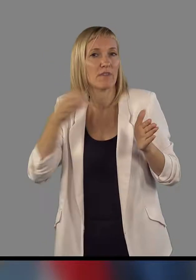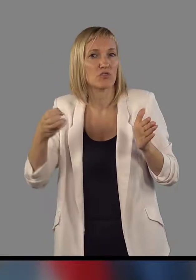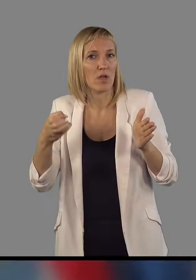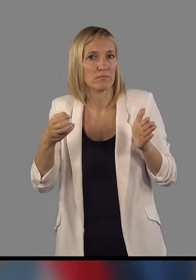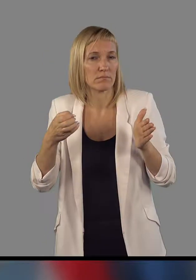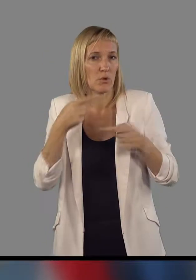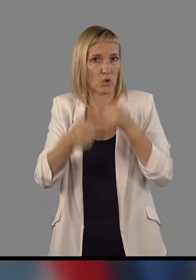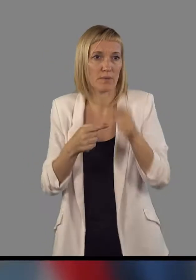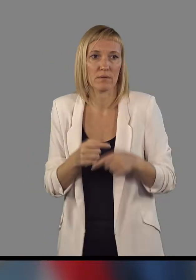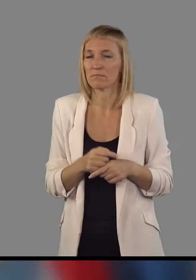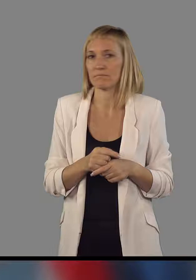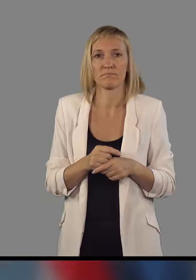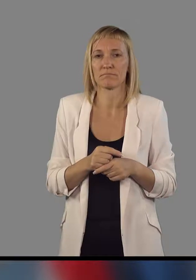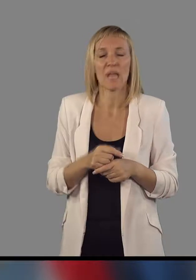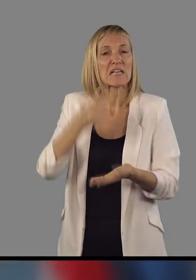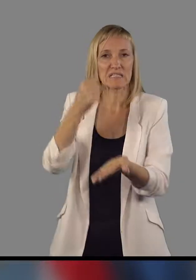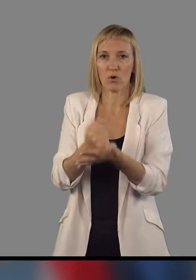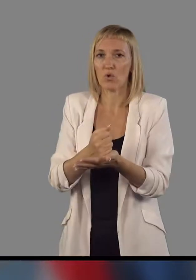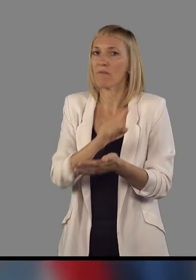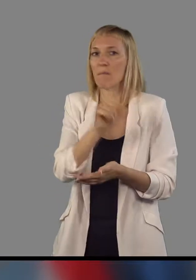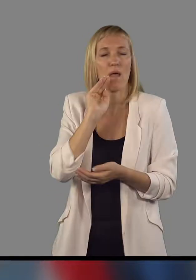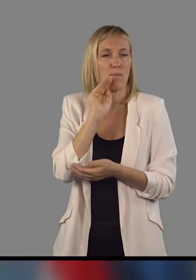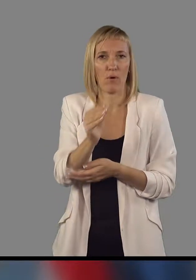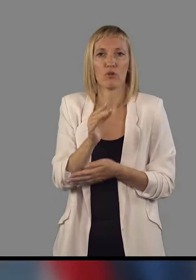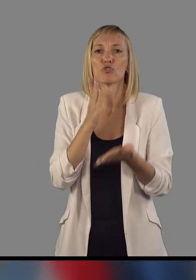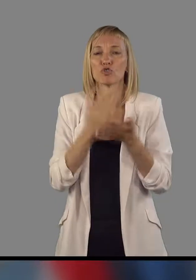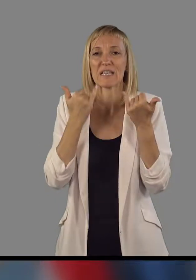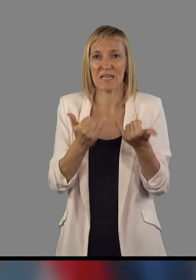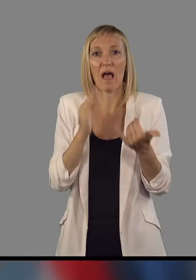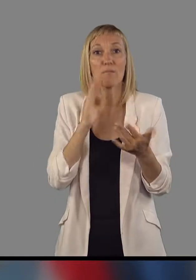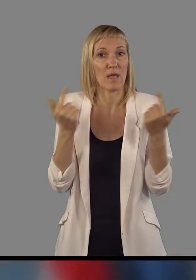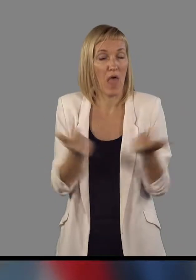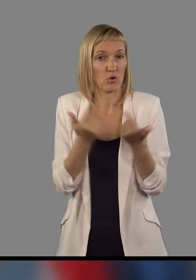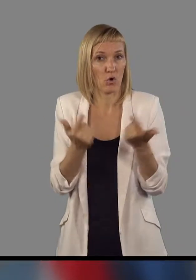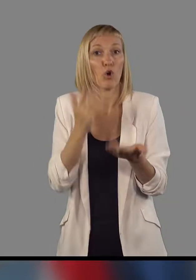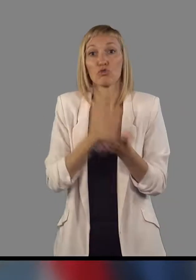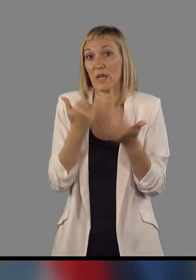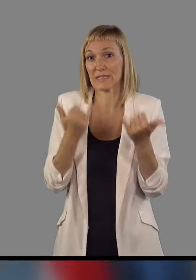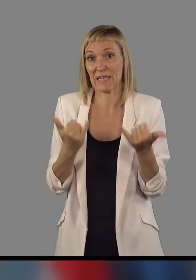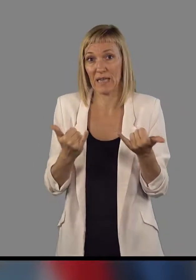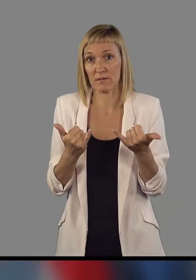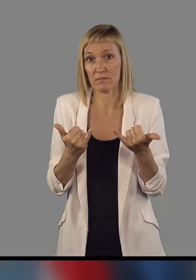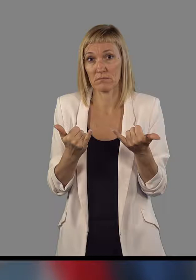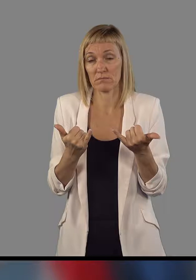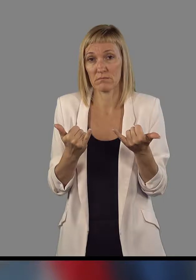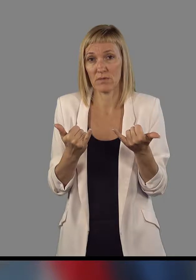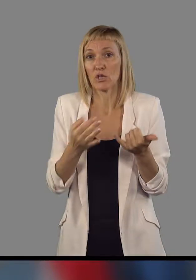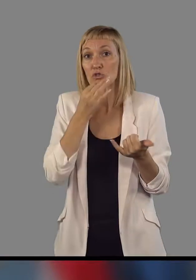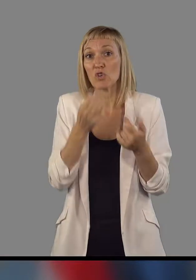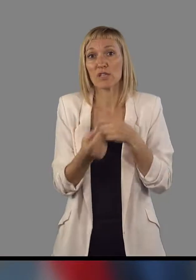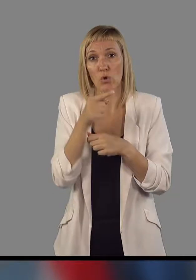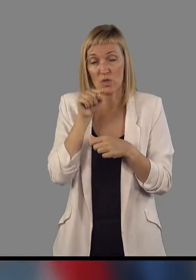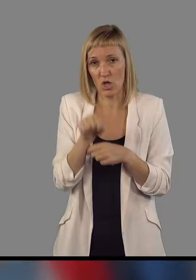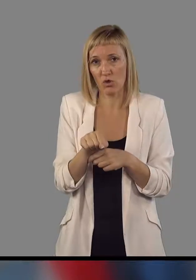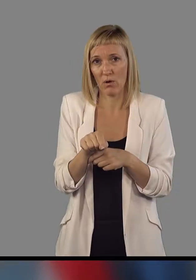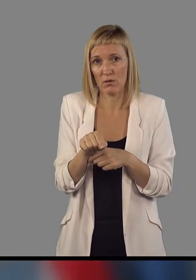postopkov sodnih. Ne bo. Vam zagotavljam, da ne. Že zdaj bi jih lahko. Že zdaj, tako ali